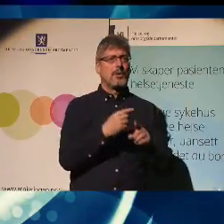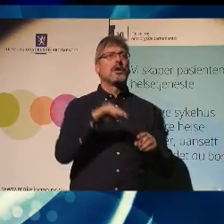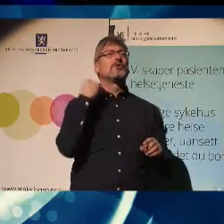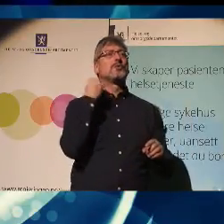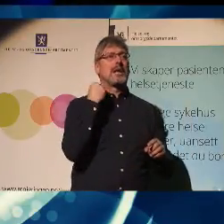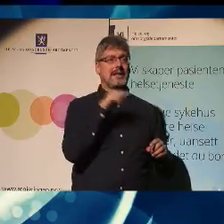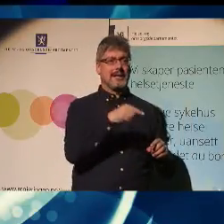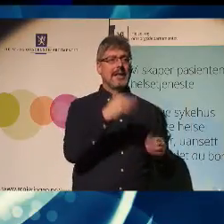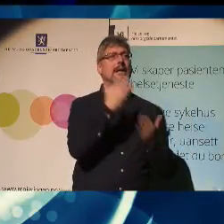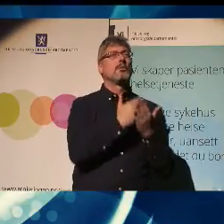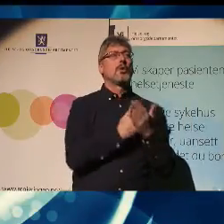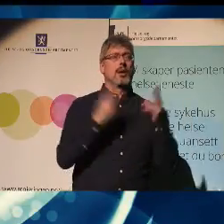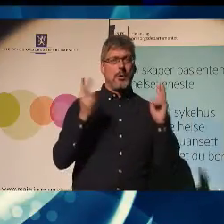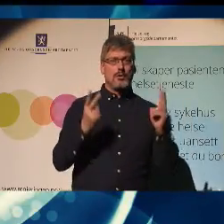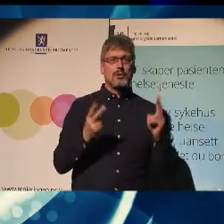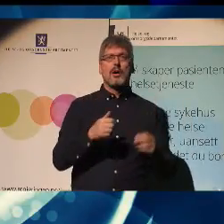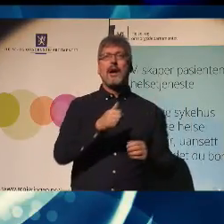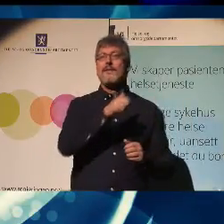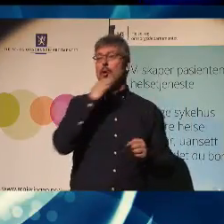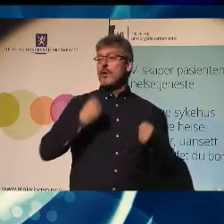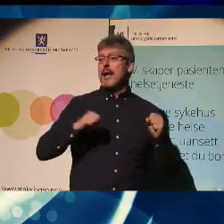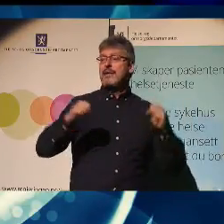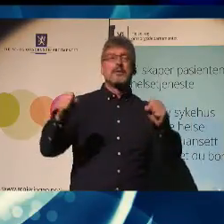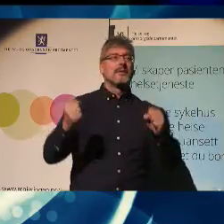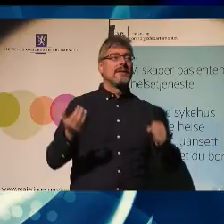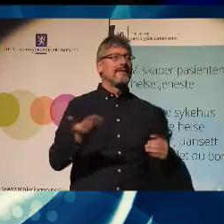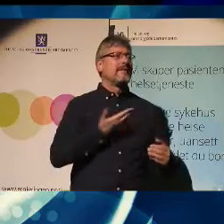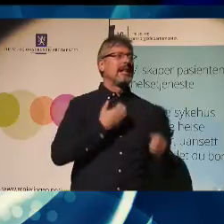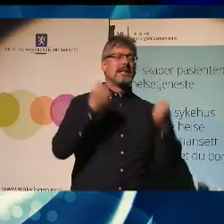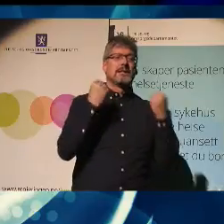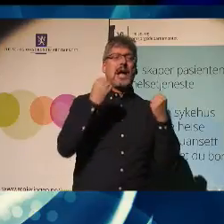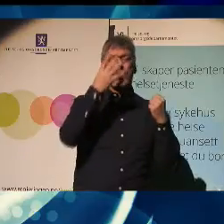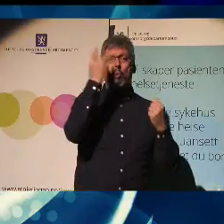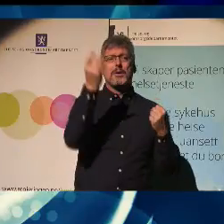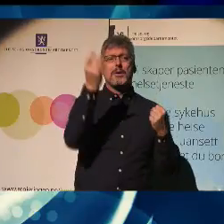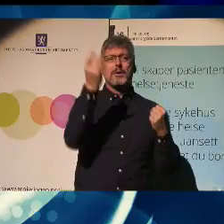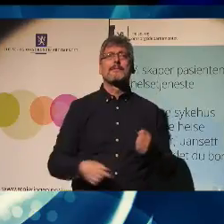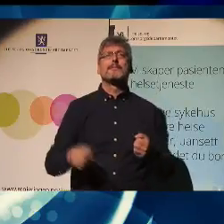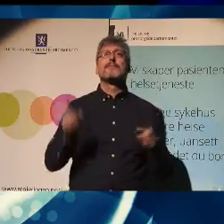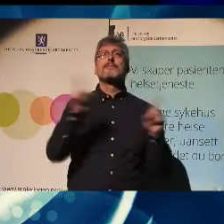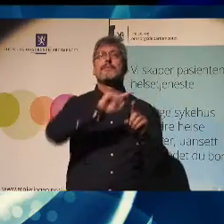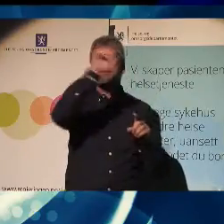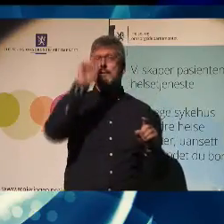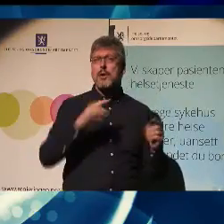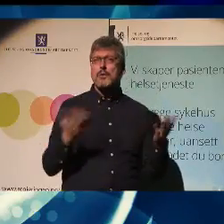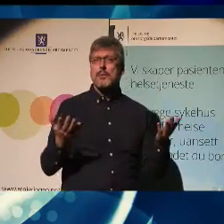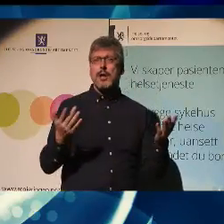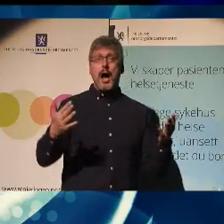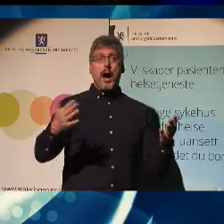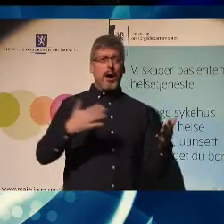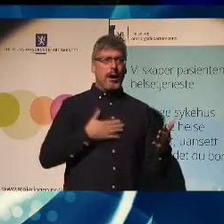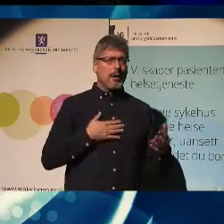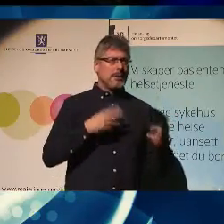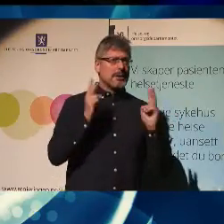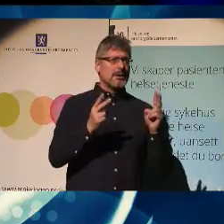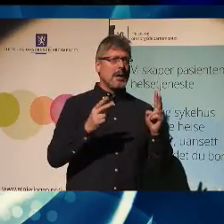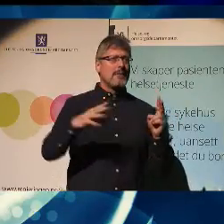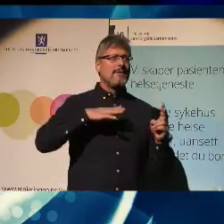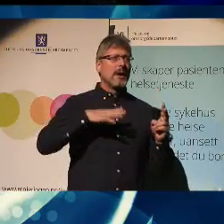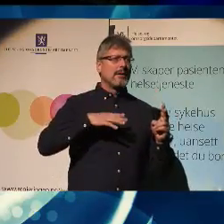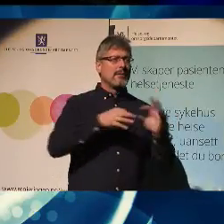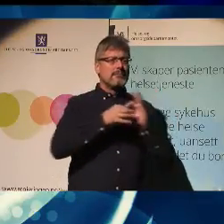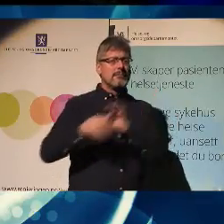programmene, en voldsom entusiasme og en veldig sterk kompetanse. Så et spørsmål om man har den samme fagligheten rundt spørsmål